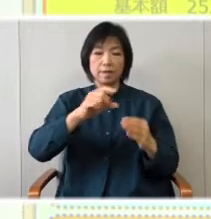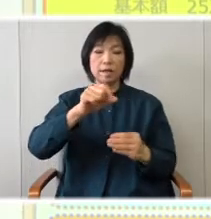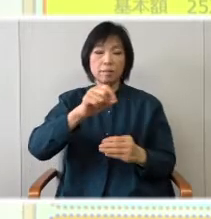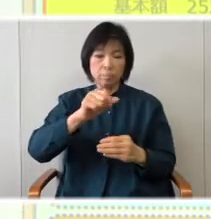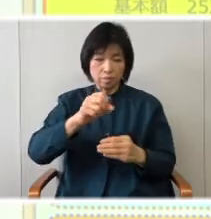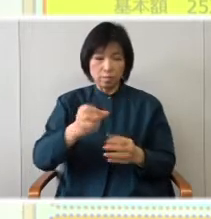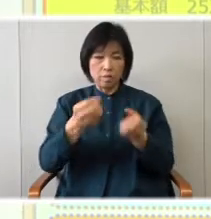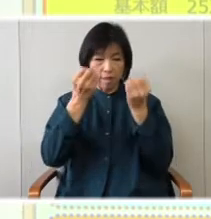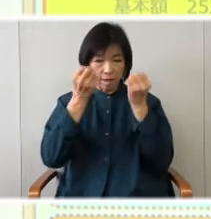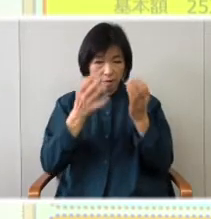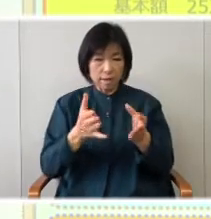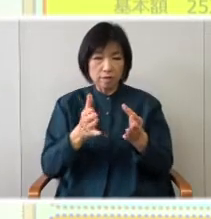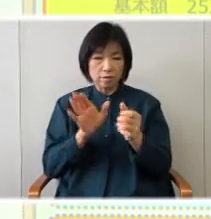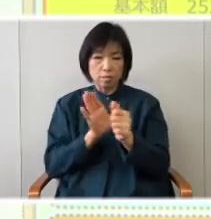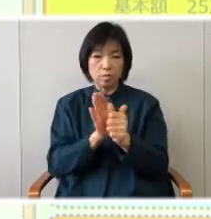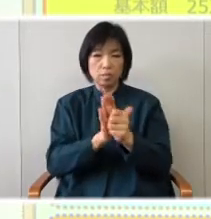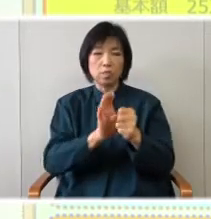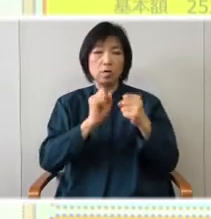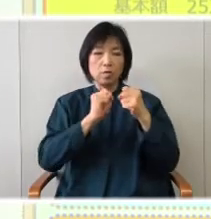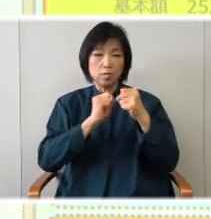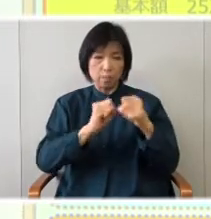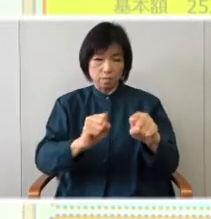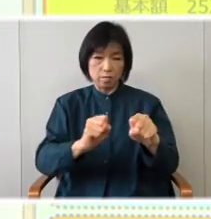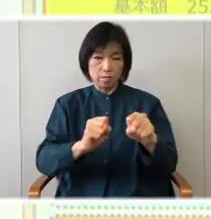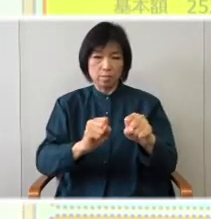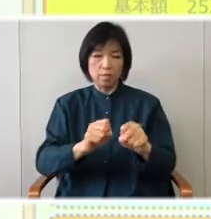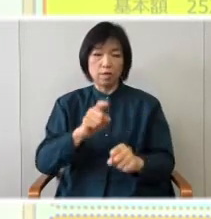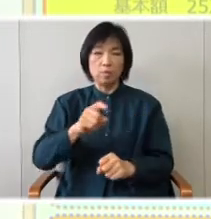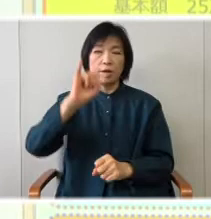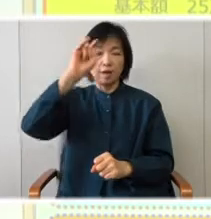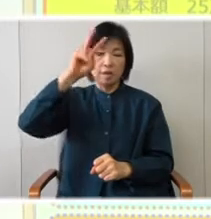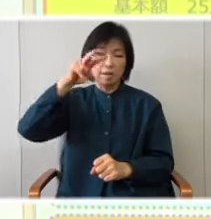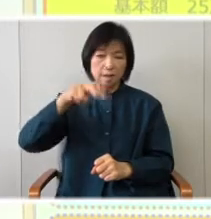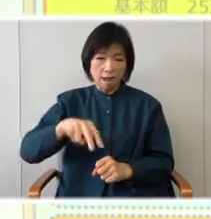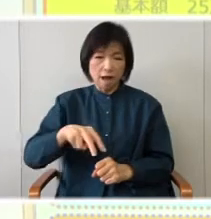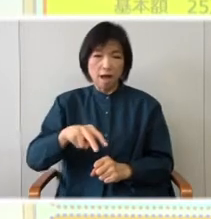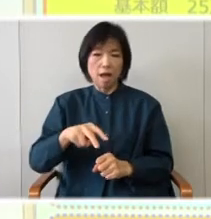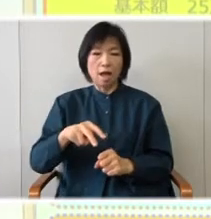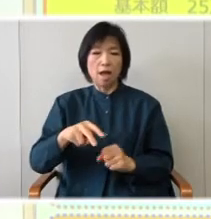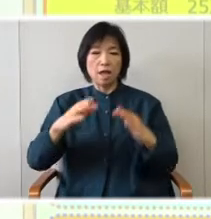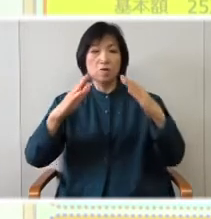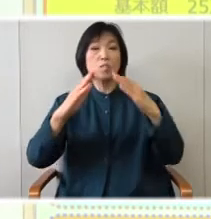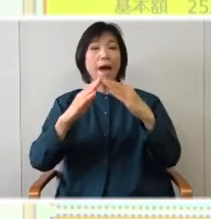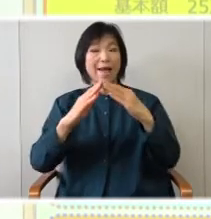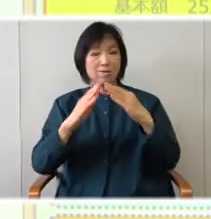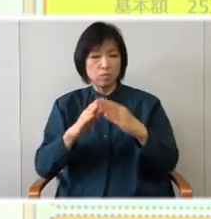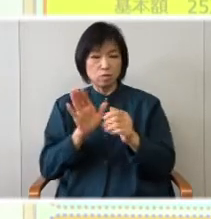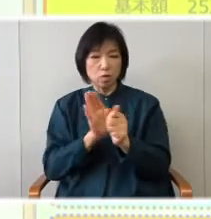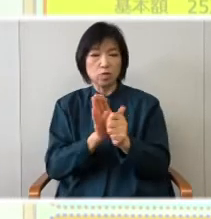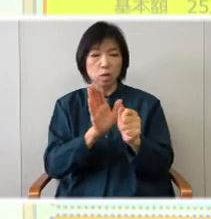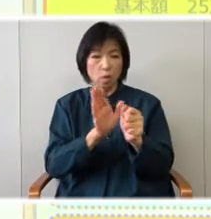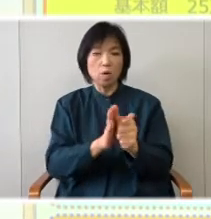設、これは伊那スマイル補助金ということの中でありまして、